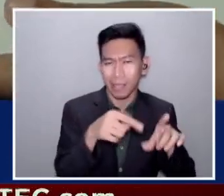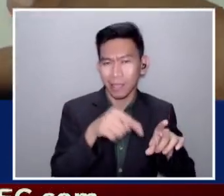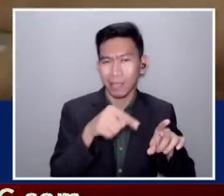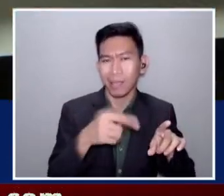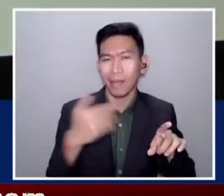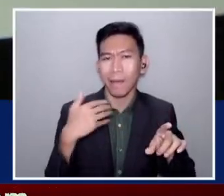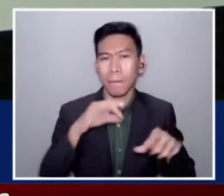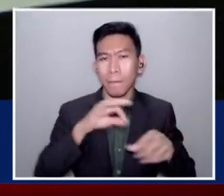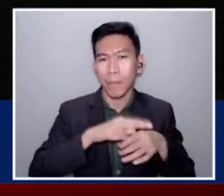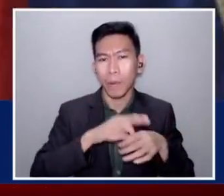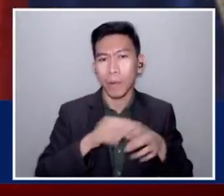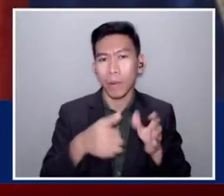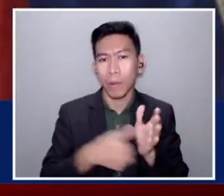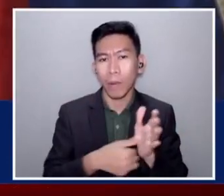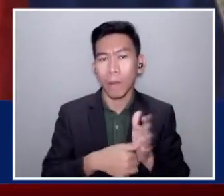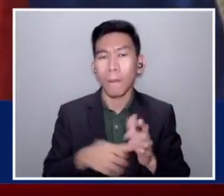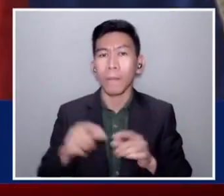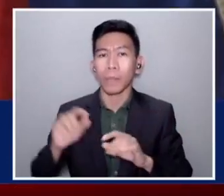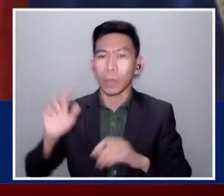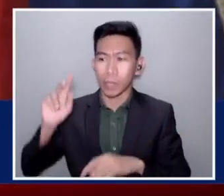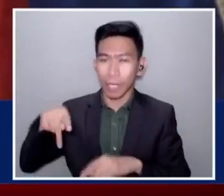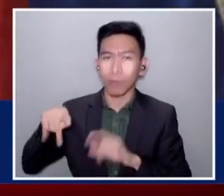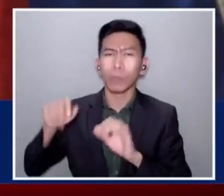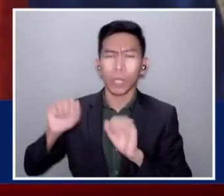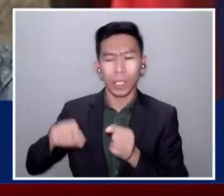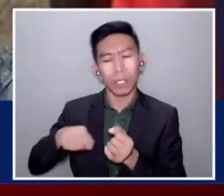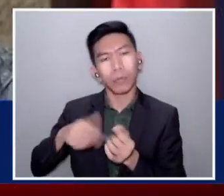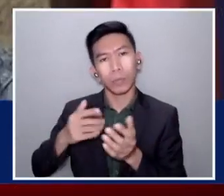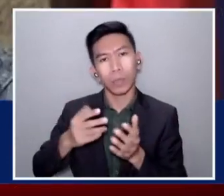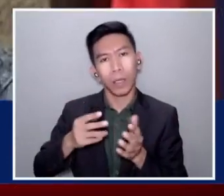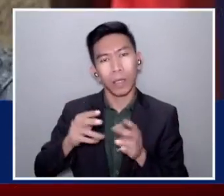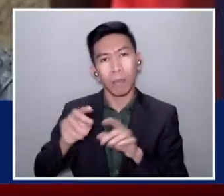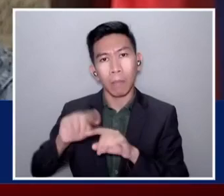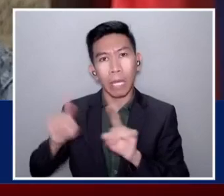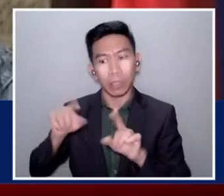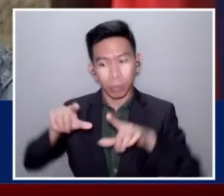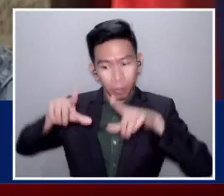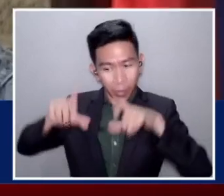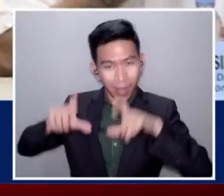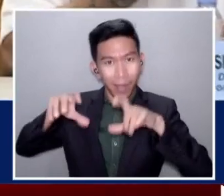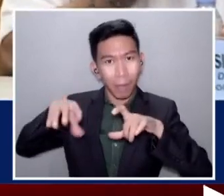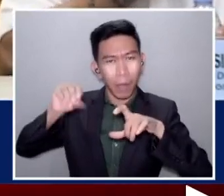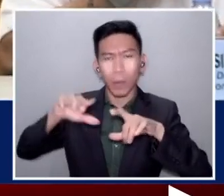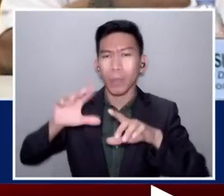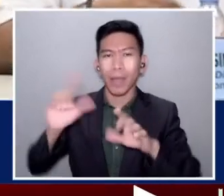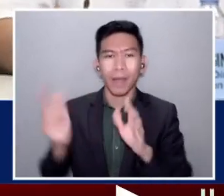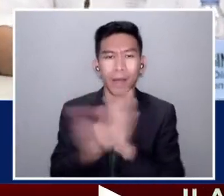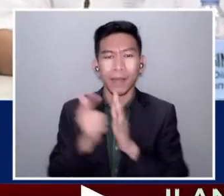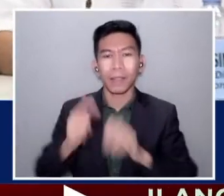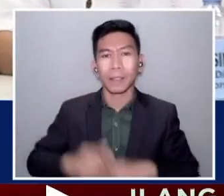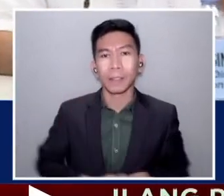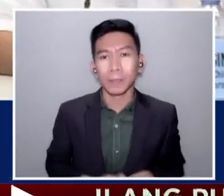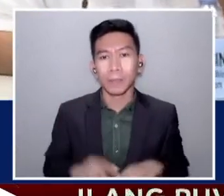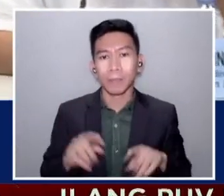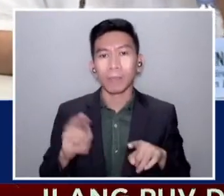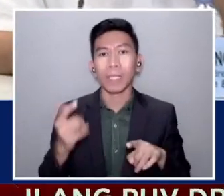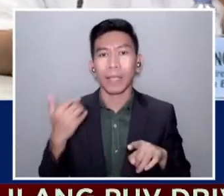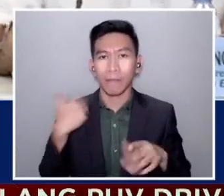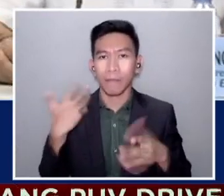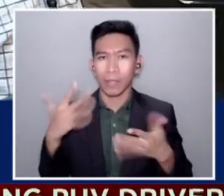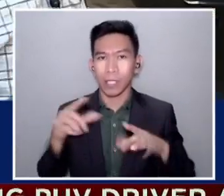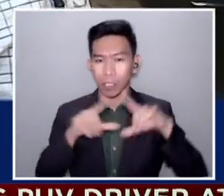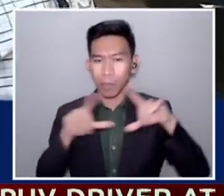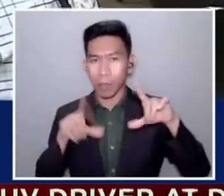Garcia, bawal kunan ng balota. Tiniyak naman ni Casquejo na naipadala na lahat ng postal ballot sa Canada at may sapat na panahon para maibalik ito